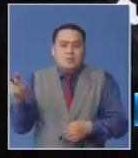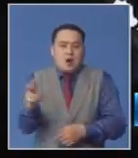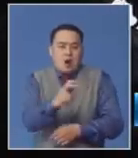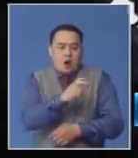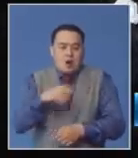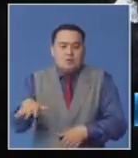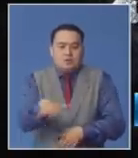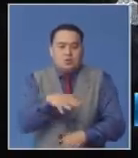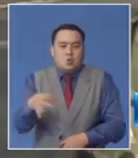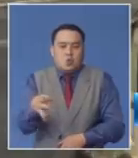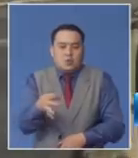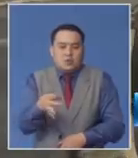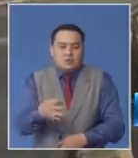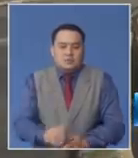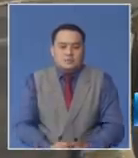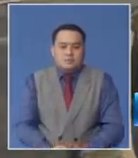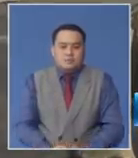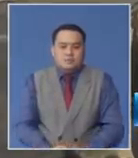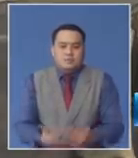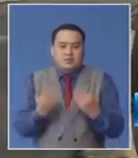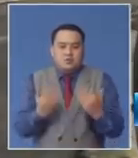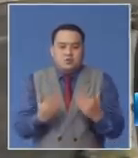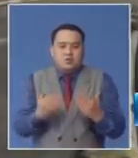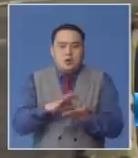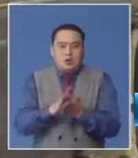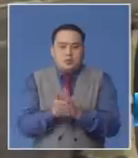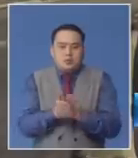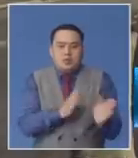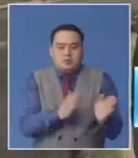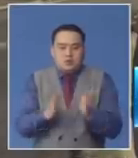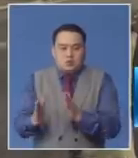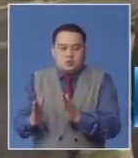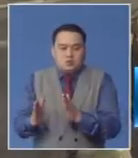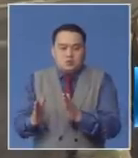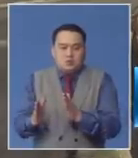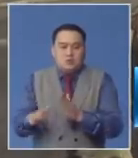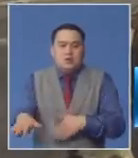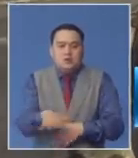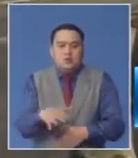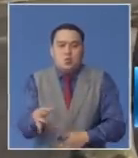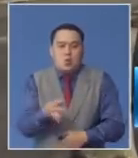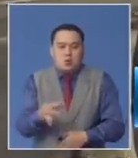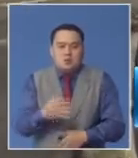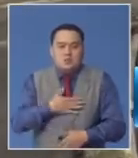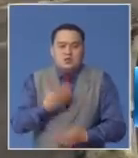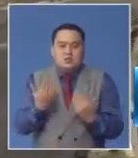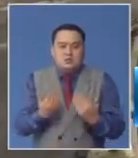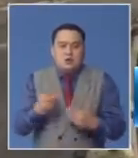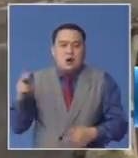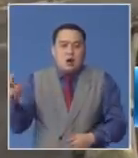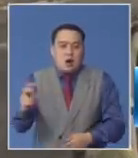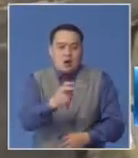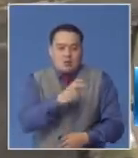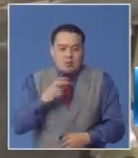по территории области на сегодняшний день паводковая обстановка стабильна налог на территории области мы сегодня вот облет